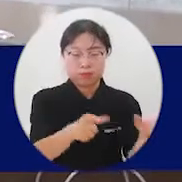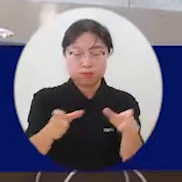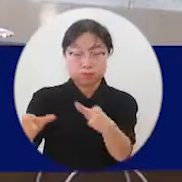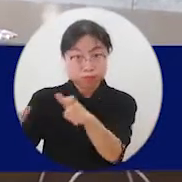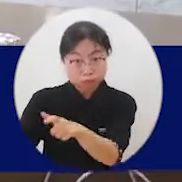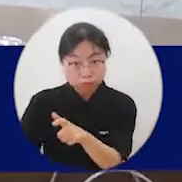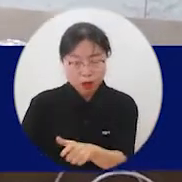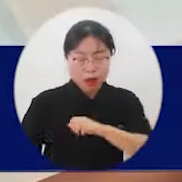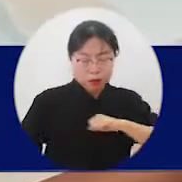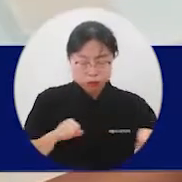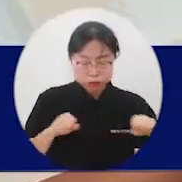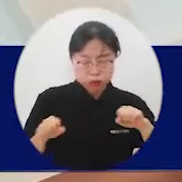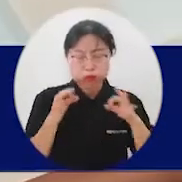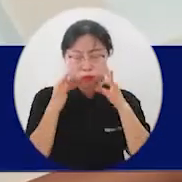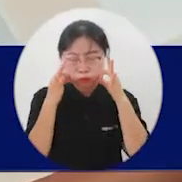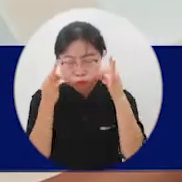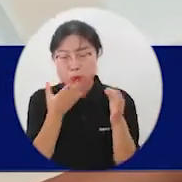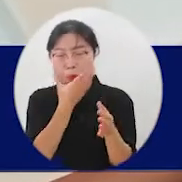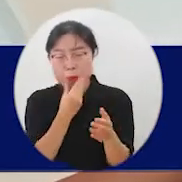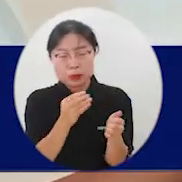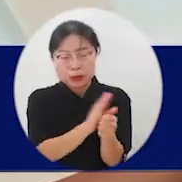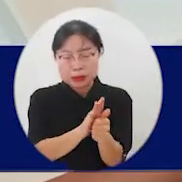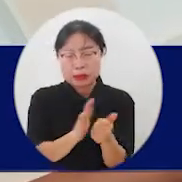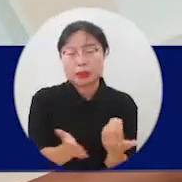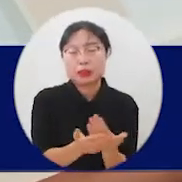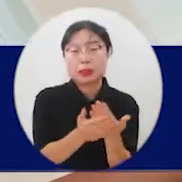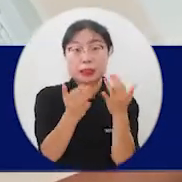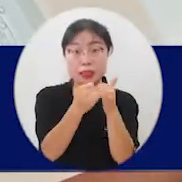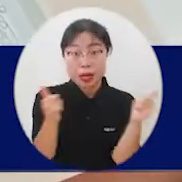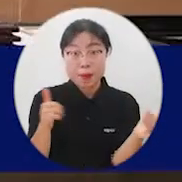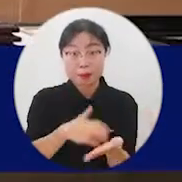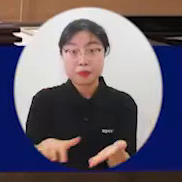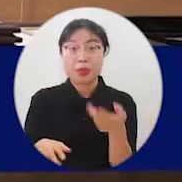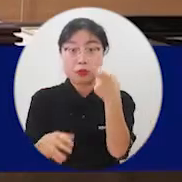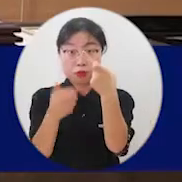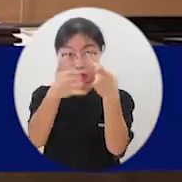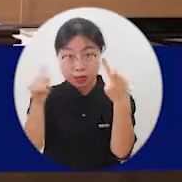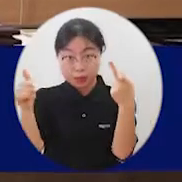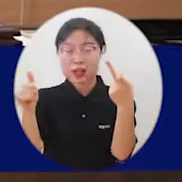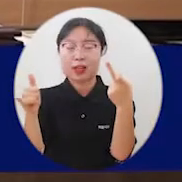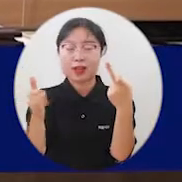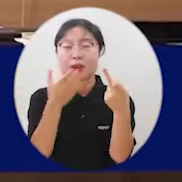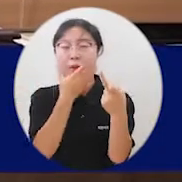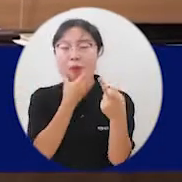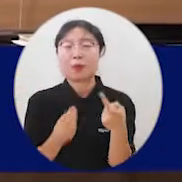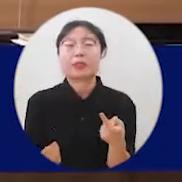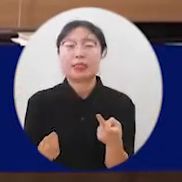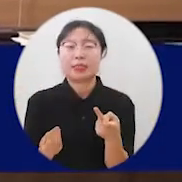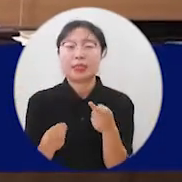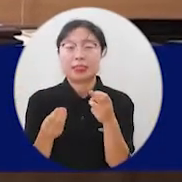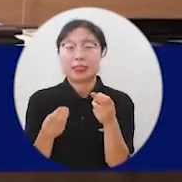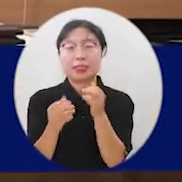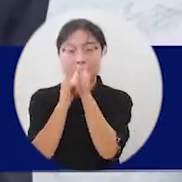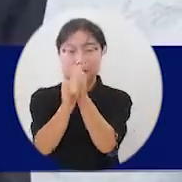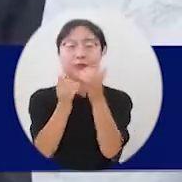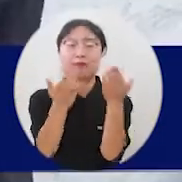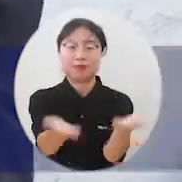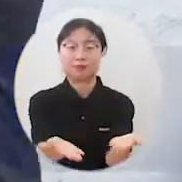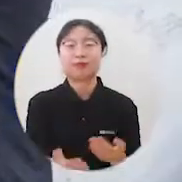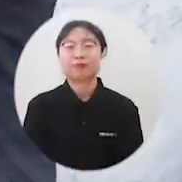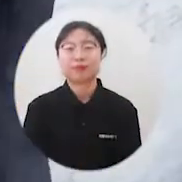지역복지 증진을 위해 적극 행정을 몸소 실천하고 있는 12명의 사회복지 유공자들이 수상의 영광을